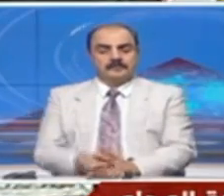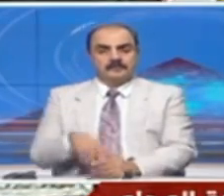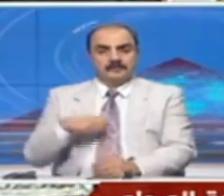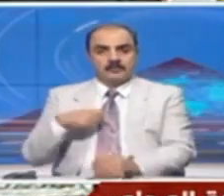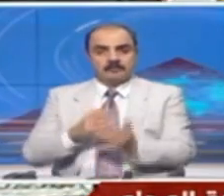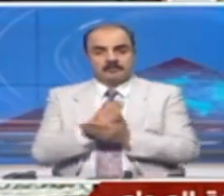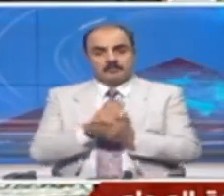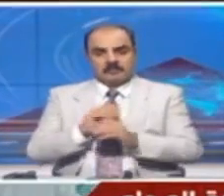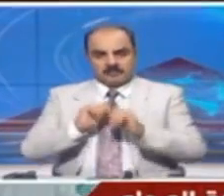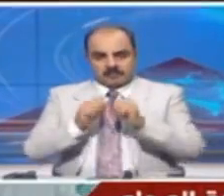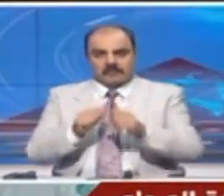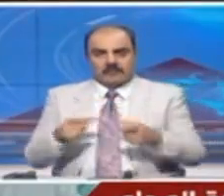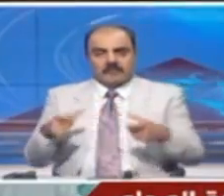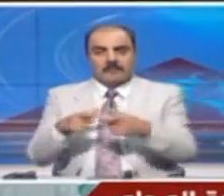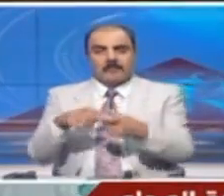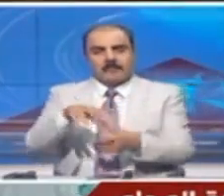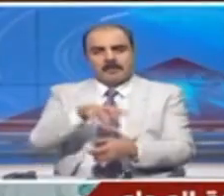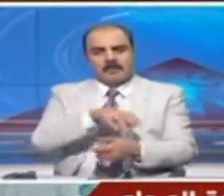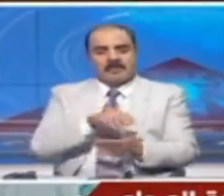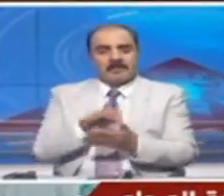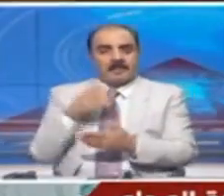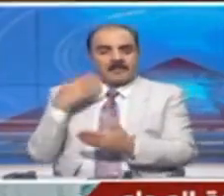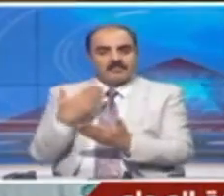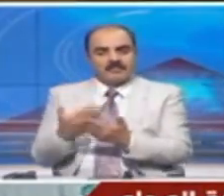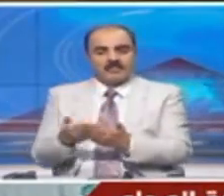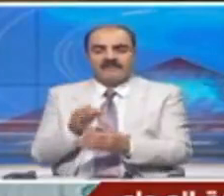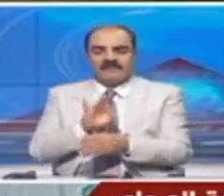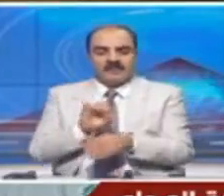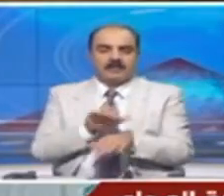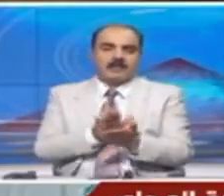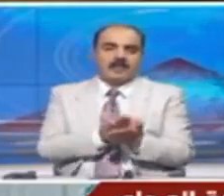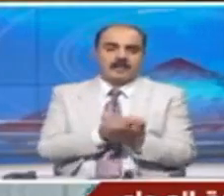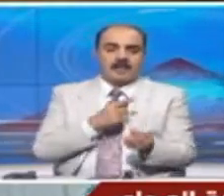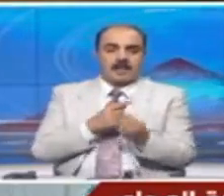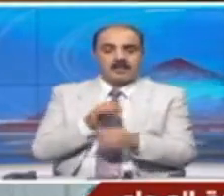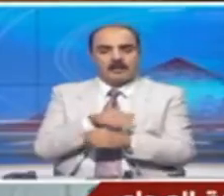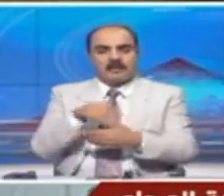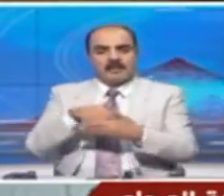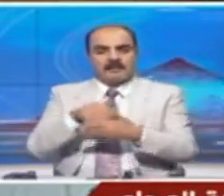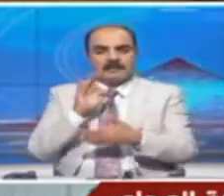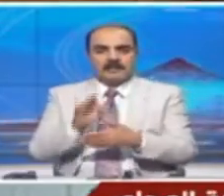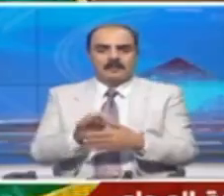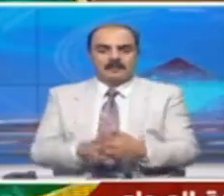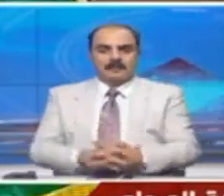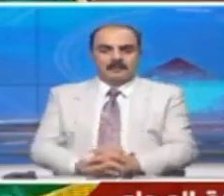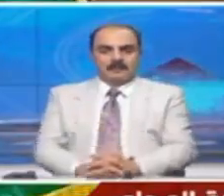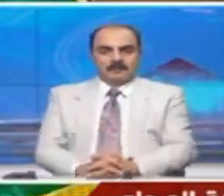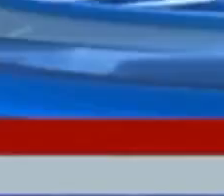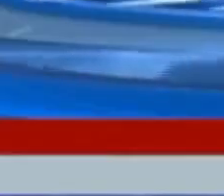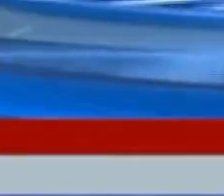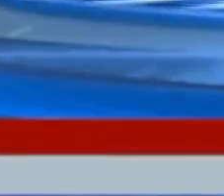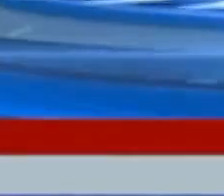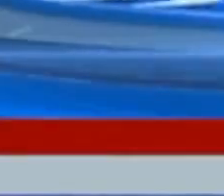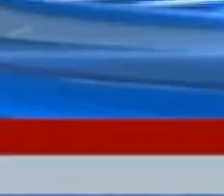بمشاركة شكري، اجتماع دول الجوار الليبي في الجزائر يبحث خارطة طريق لإجراء الانتخابات الليبية في موعدها.